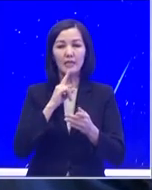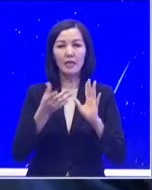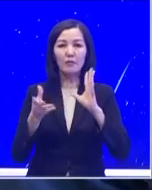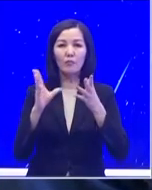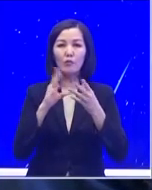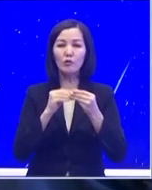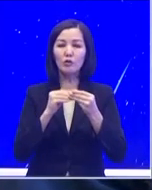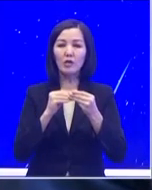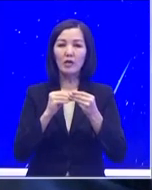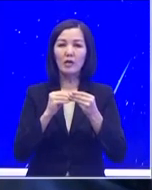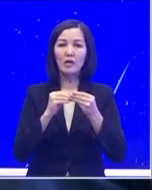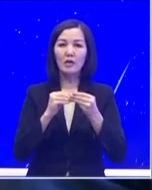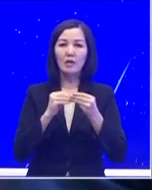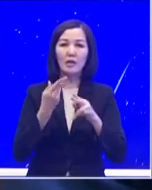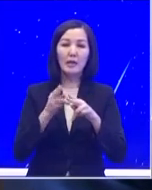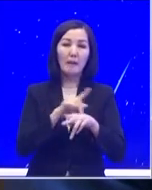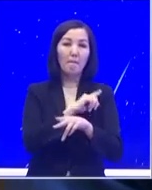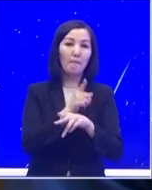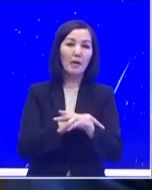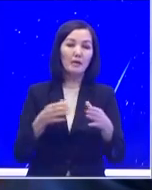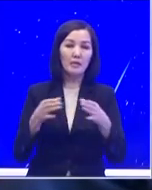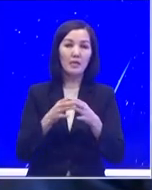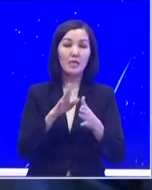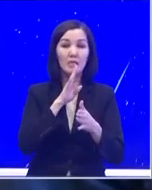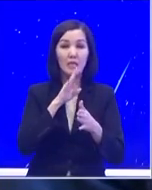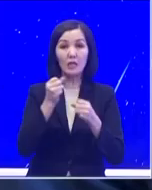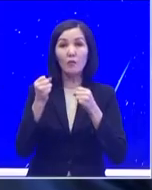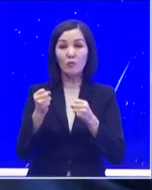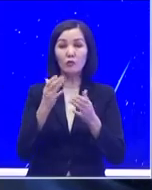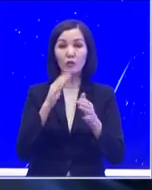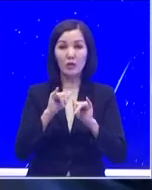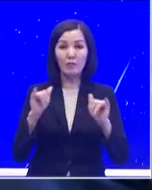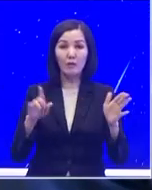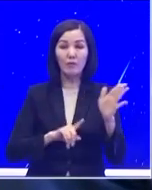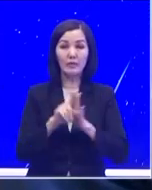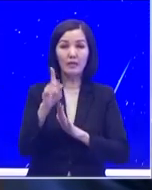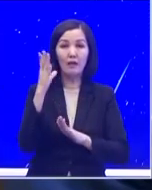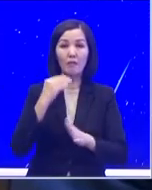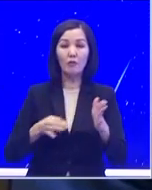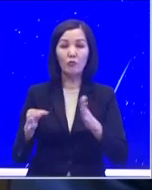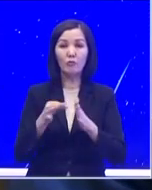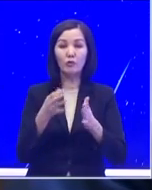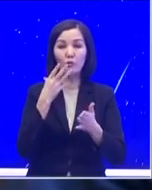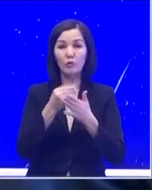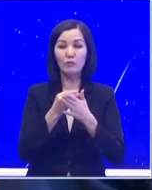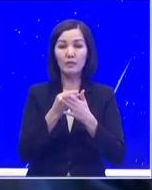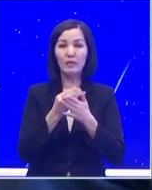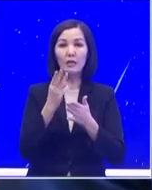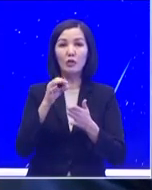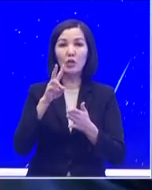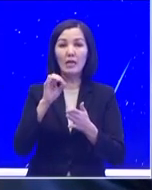Азия чемпионаттарына қатысып жатыр. Қазір тек қана ұлдар емес, қыздар боксында біз көтеріп жатырмыз. Алматы облысы осы өзіміздің осы Шелек өңірінің